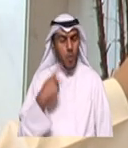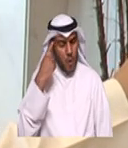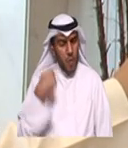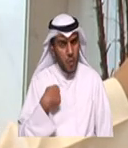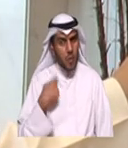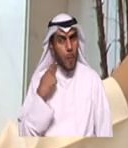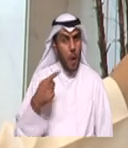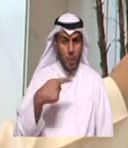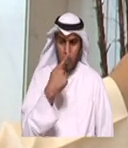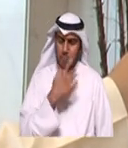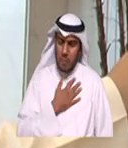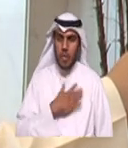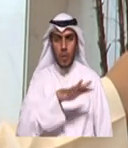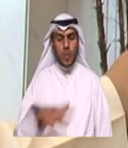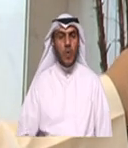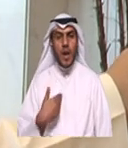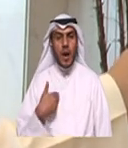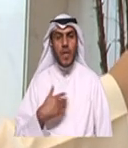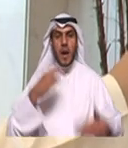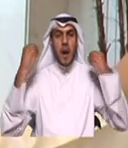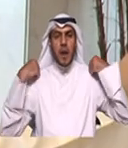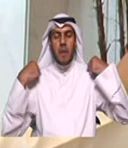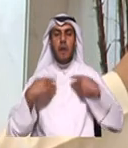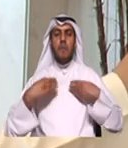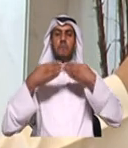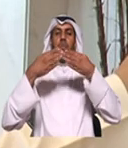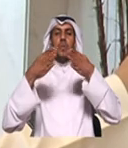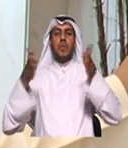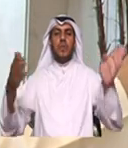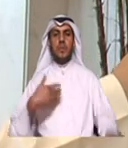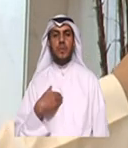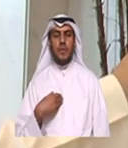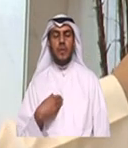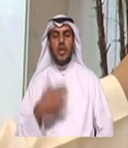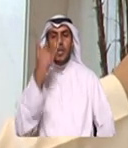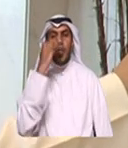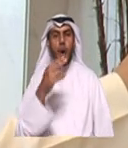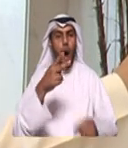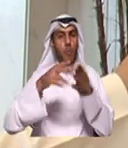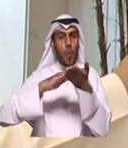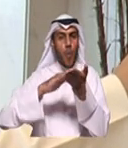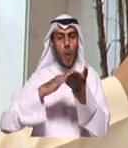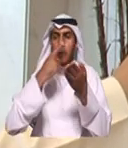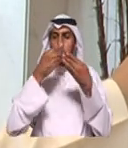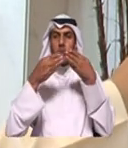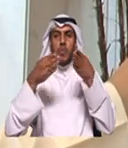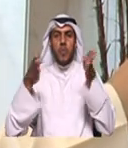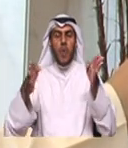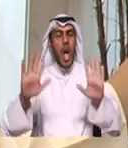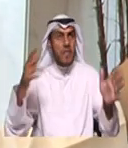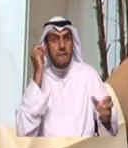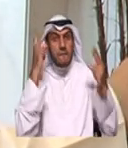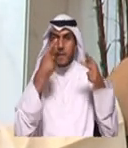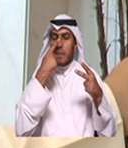إحنا كرياضيين أبوابنا مفتوحة لجميع الأخوة الرياضيين الشباب الكويتي، في حال وجود أي